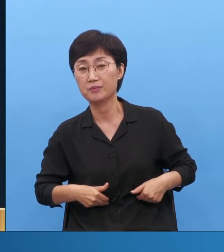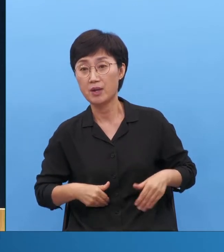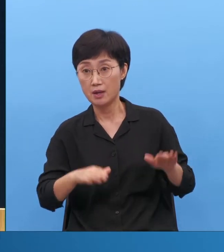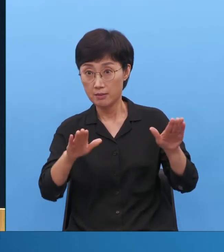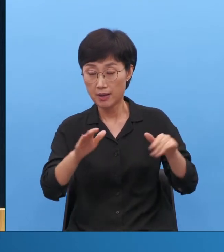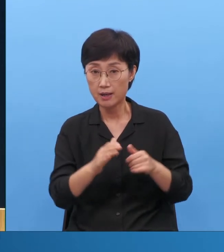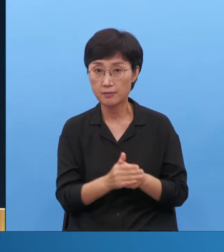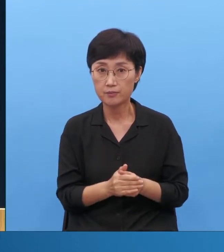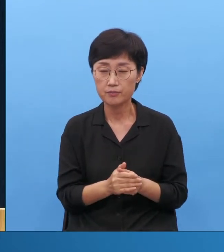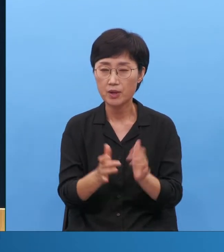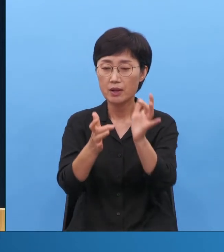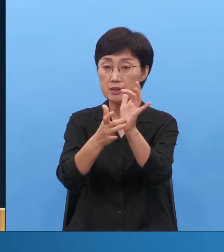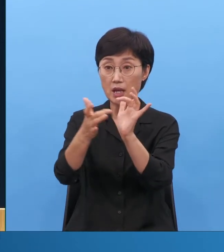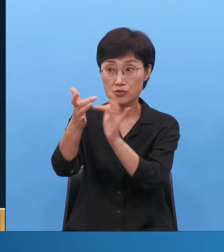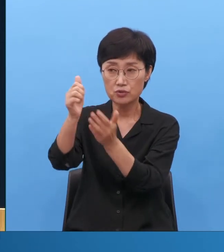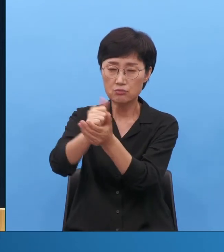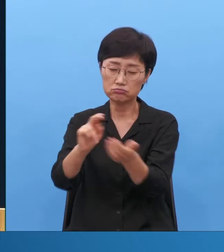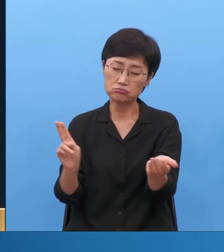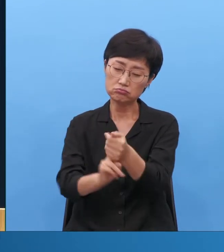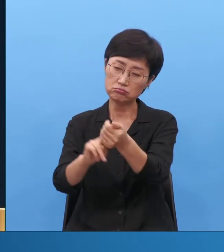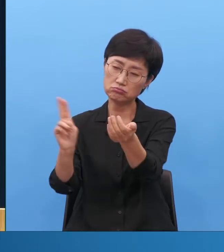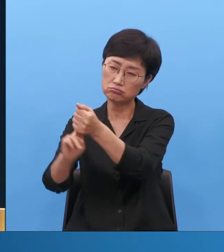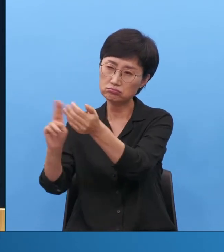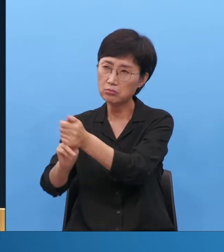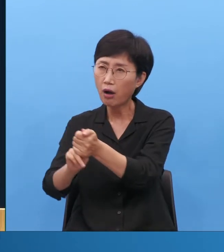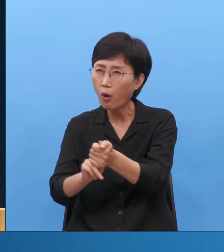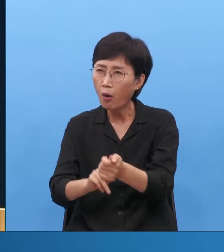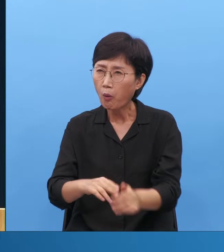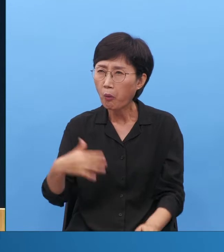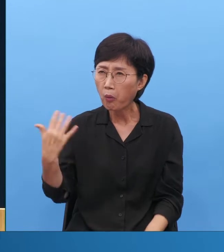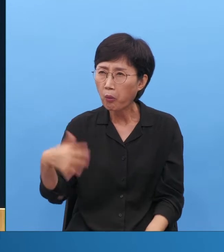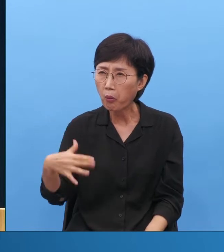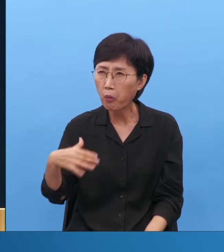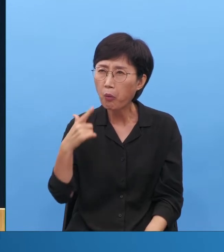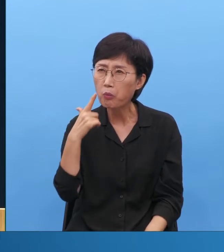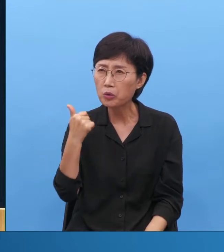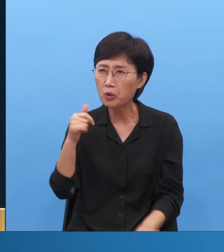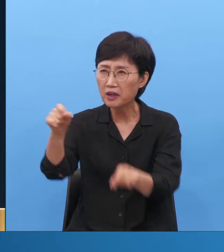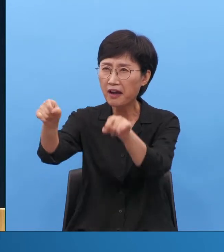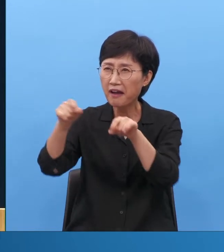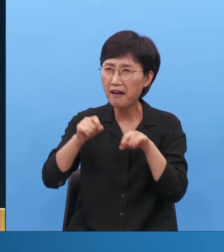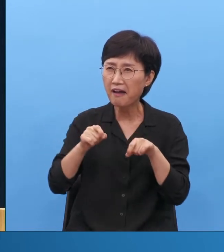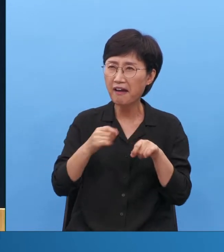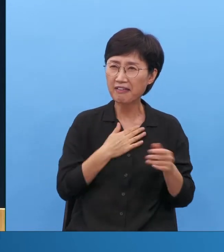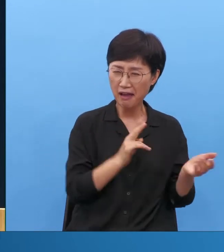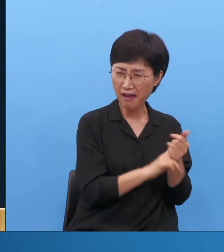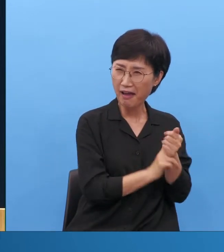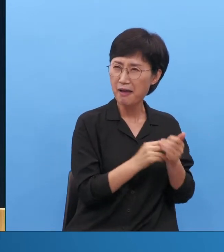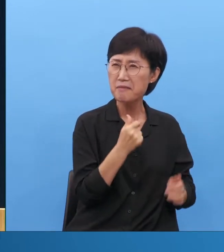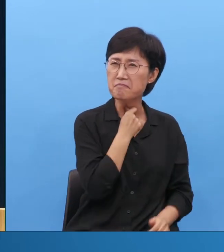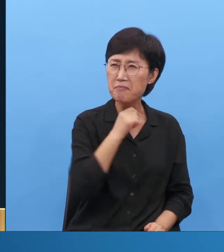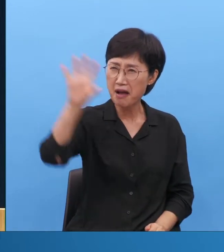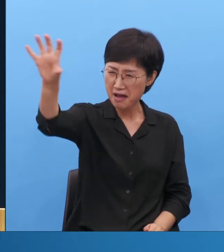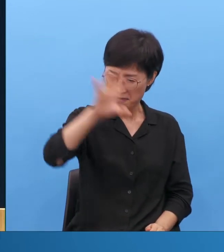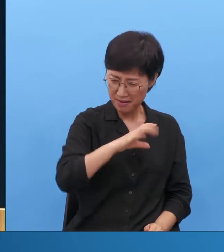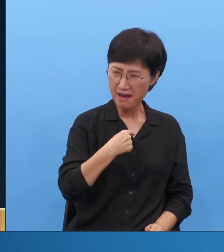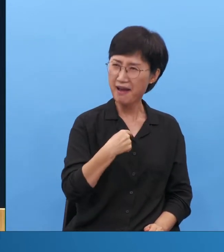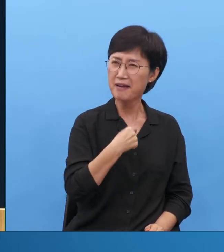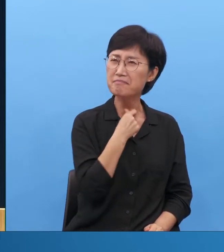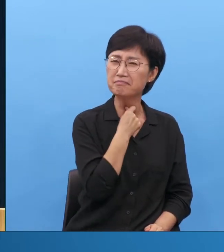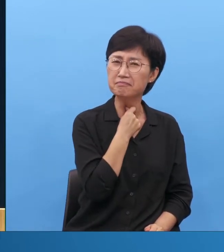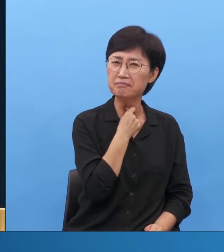어마어마한 표적을 예수님이 행하니까 나도 저런 능력 어떻게 하면 되겠냐? Jesus performed amazing signs, and he wondered to himself, how can I do the